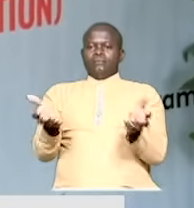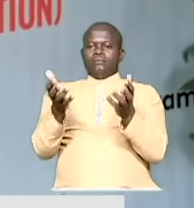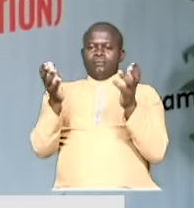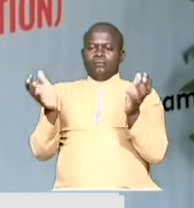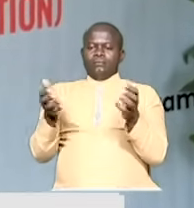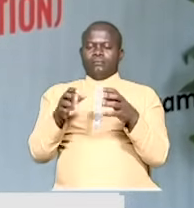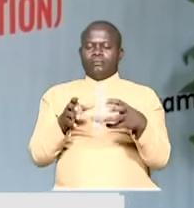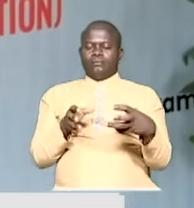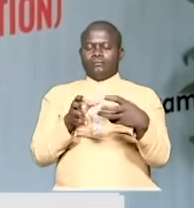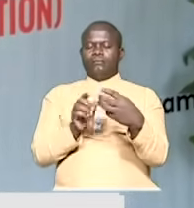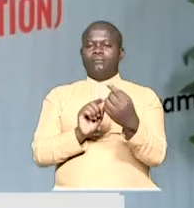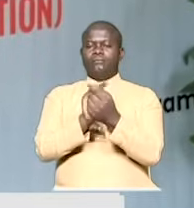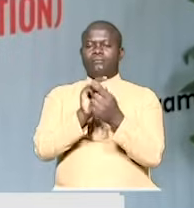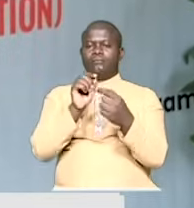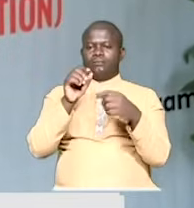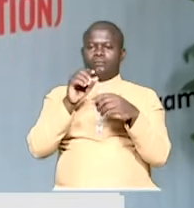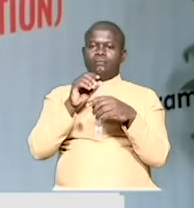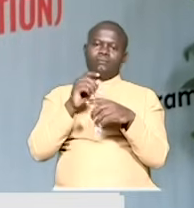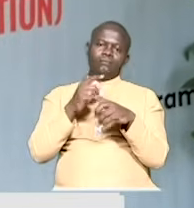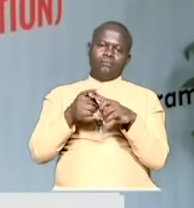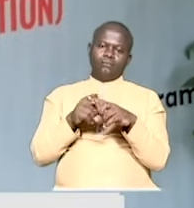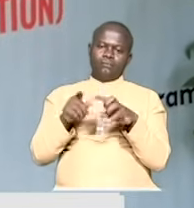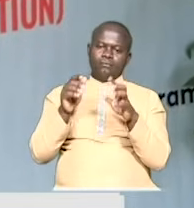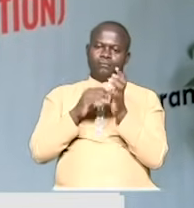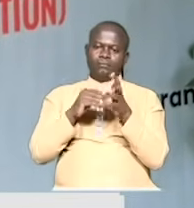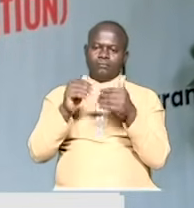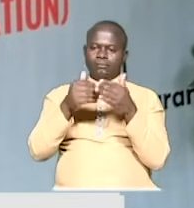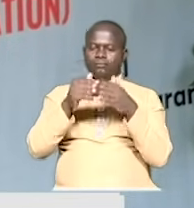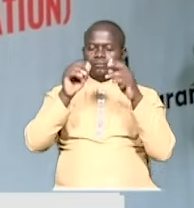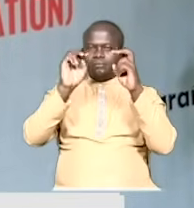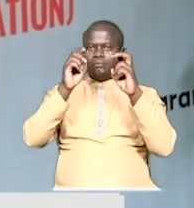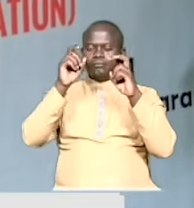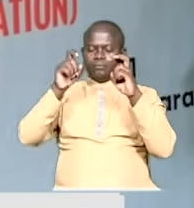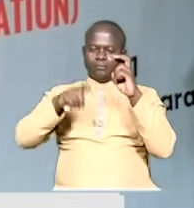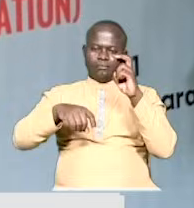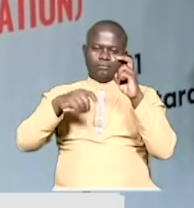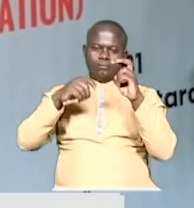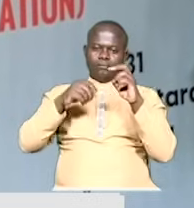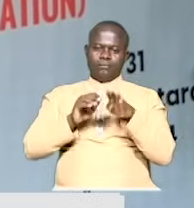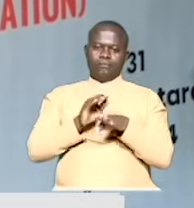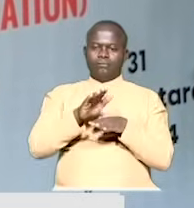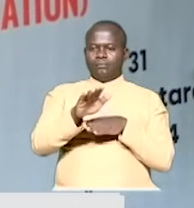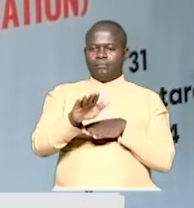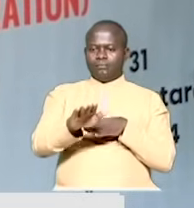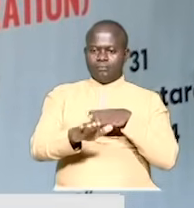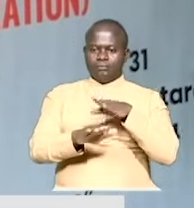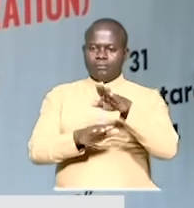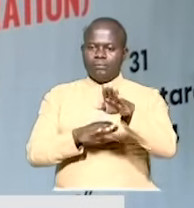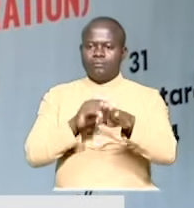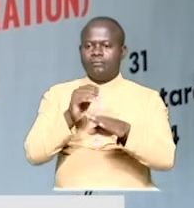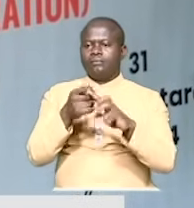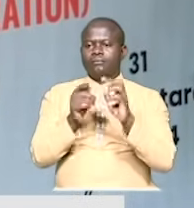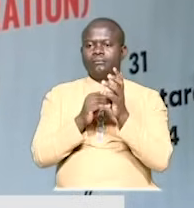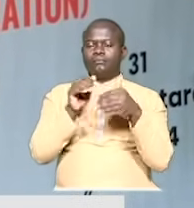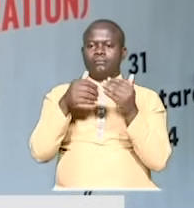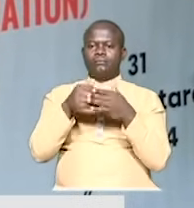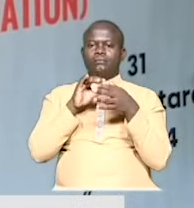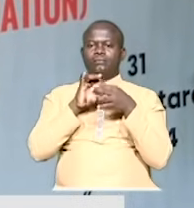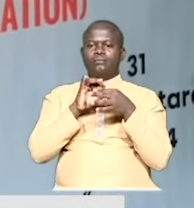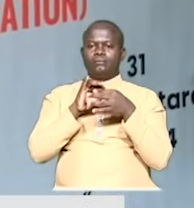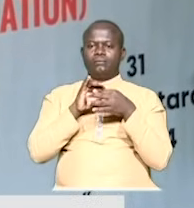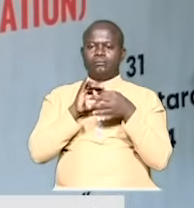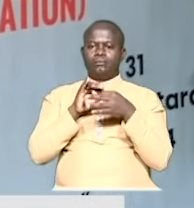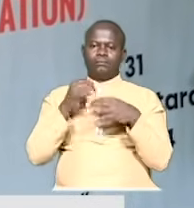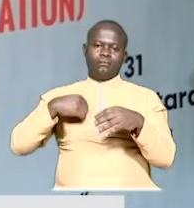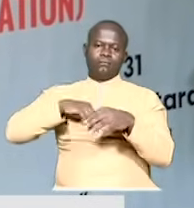ihuriro ry'amadini ndetse n'amatorero ko bose batera ikirenge mu cya ADEPR tugafatanya twese